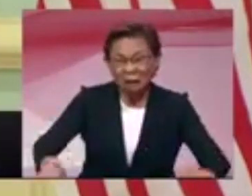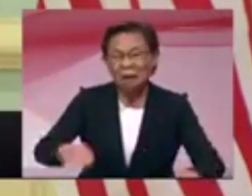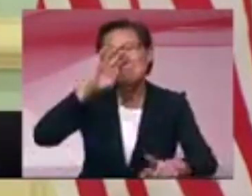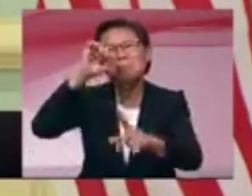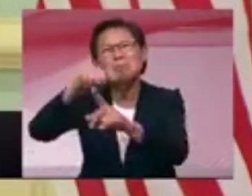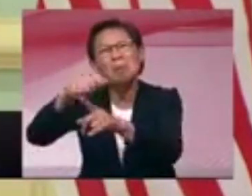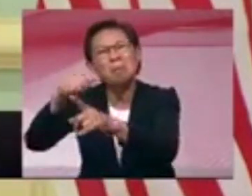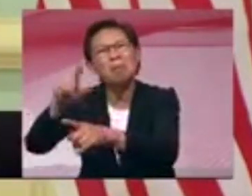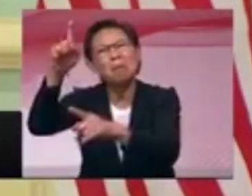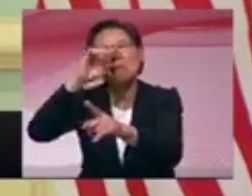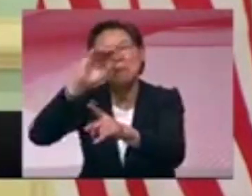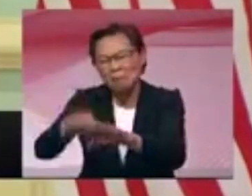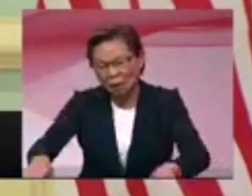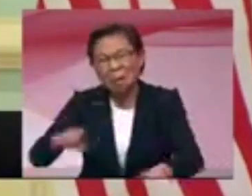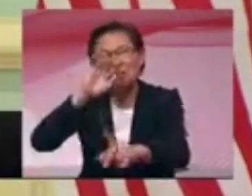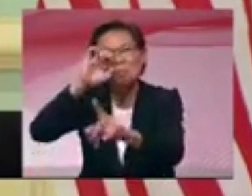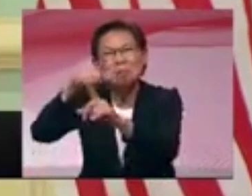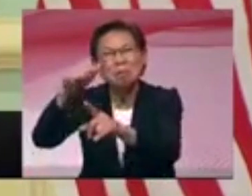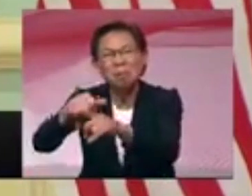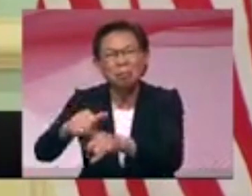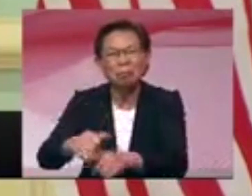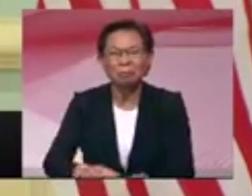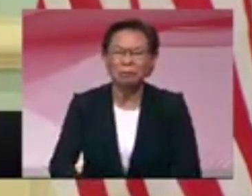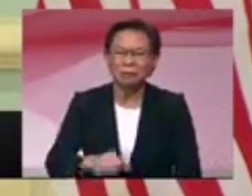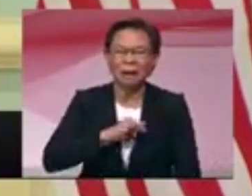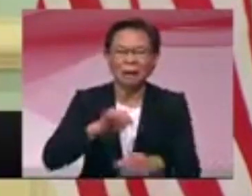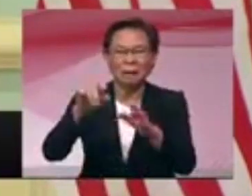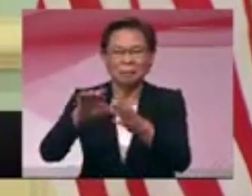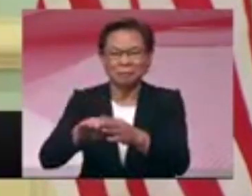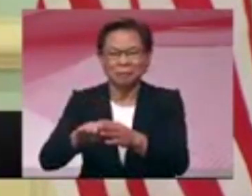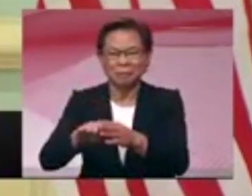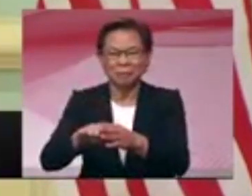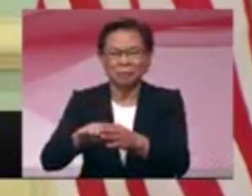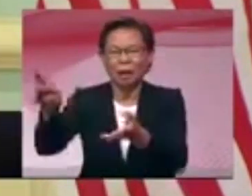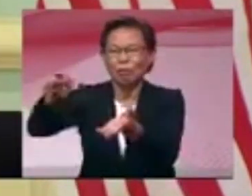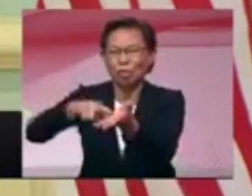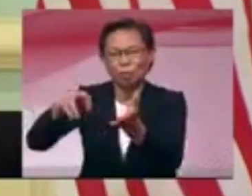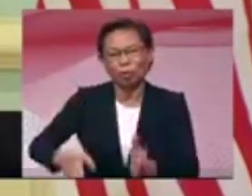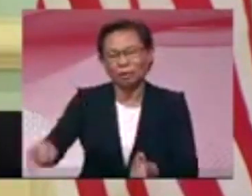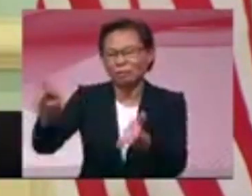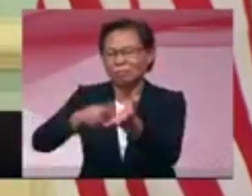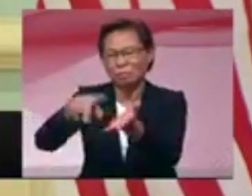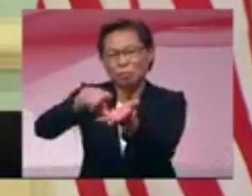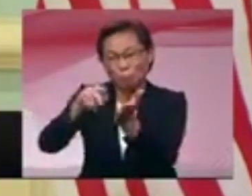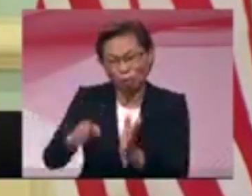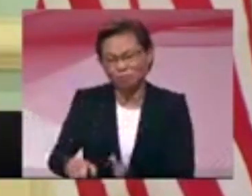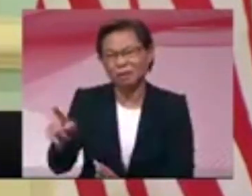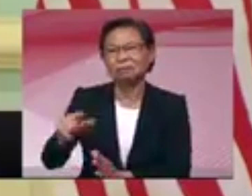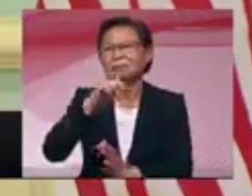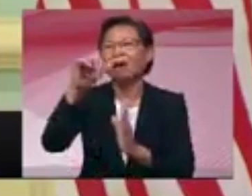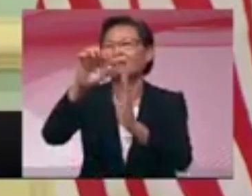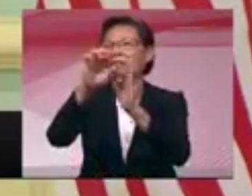terbuka. Saya percaya pemberita ini tidak mempunyai etika langsung di dalam melaporkan apa